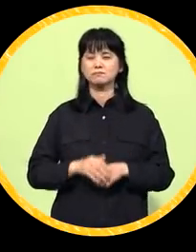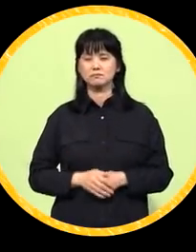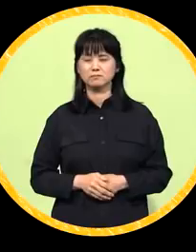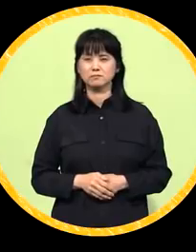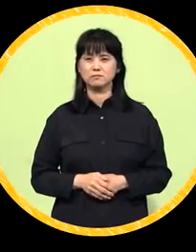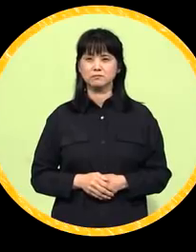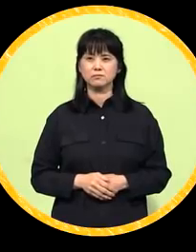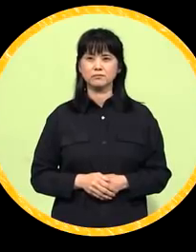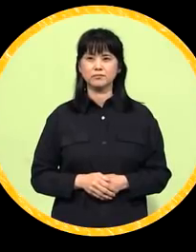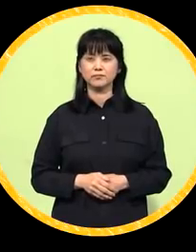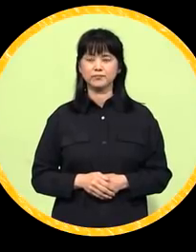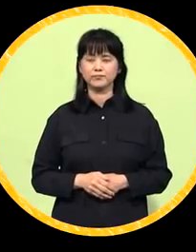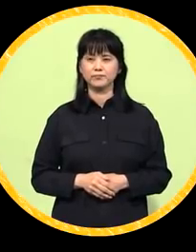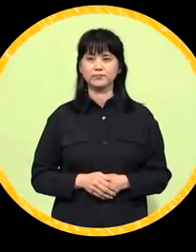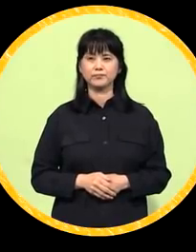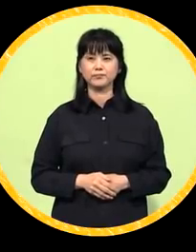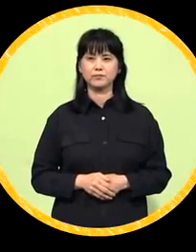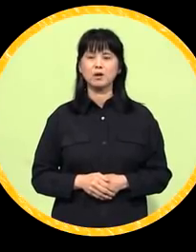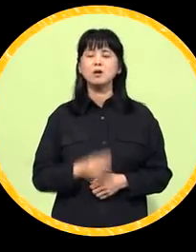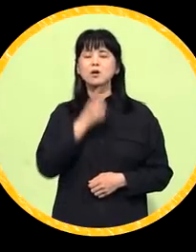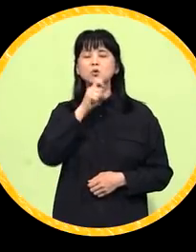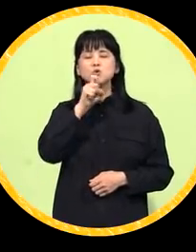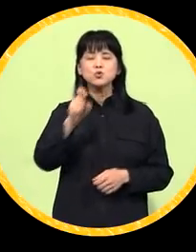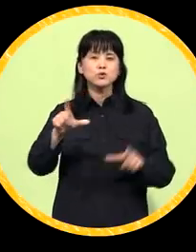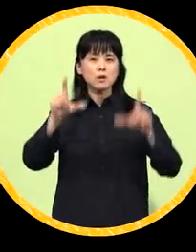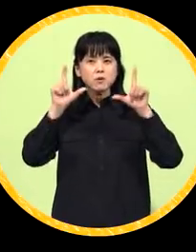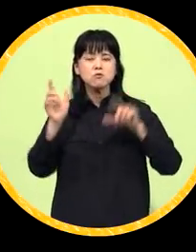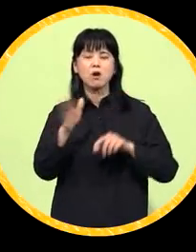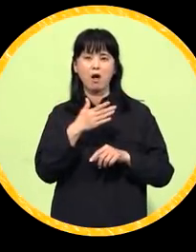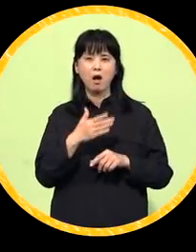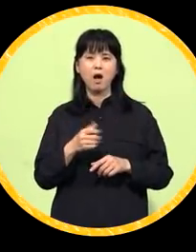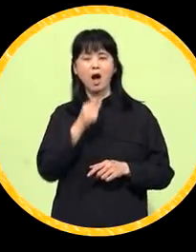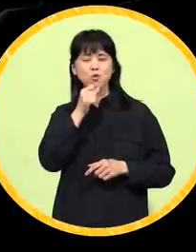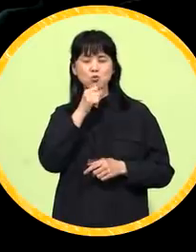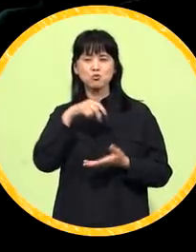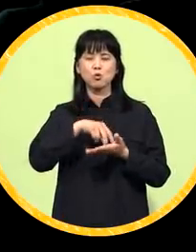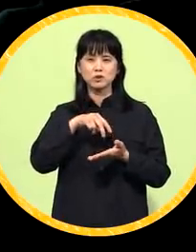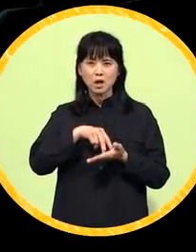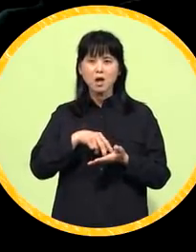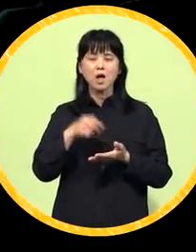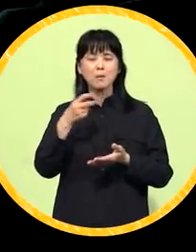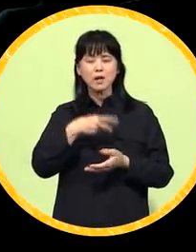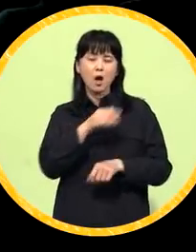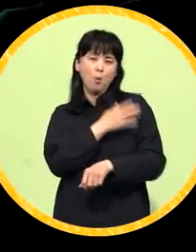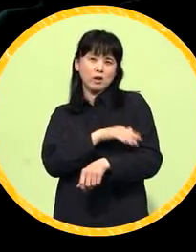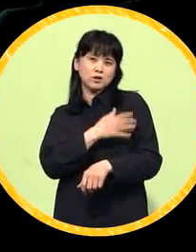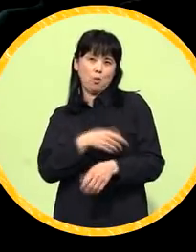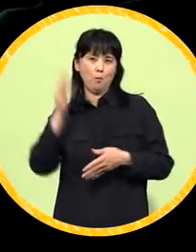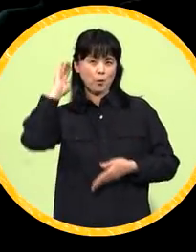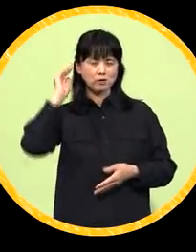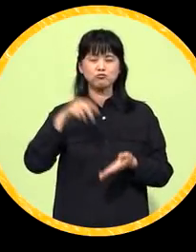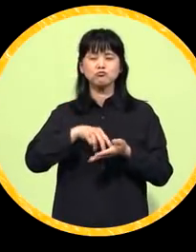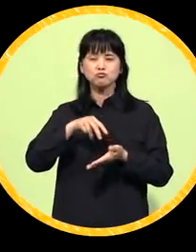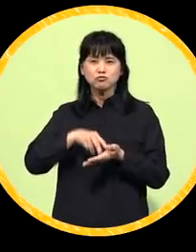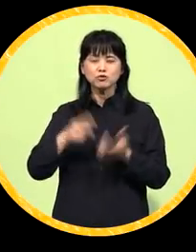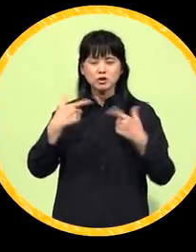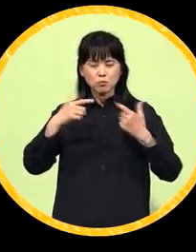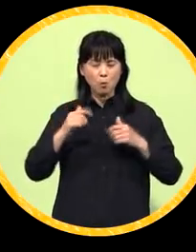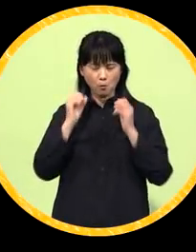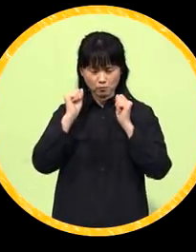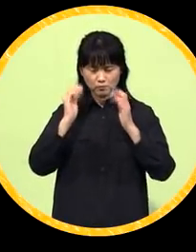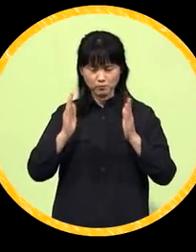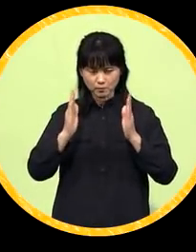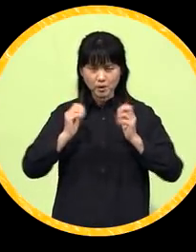ame10歳でデビューして以来アイドルとしてまたファッションモデルとして常に走り